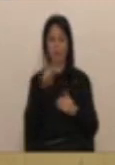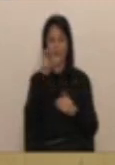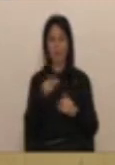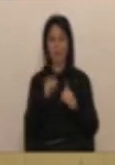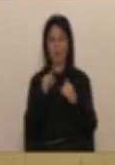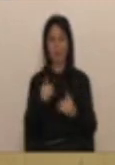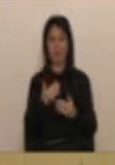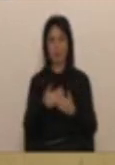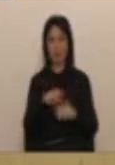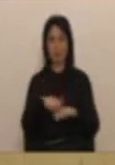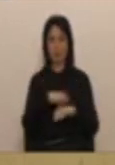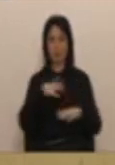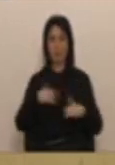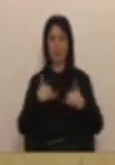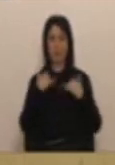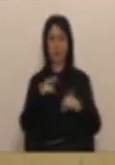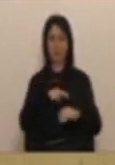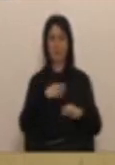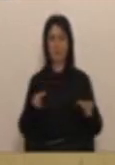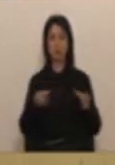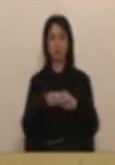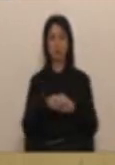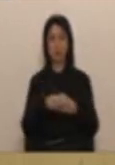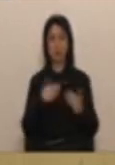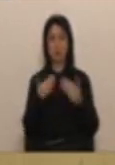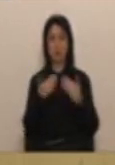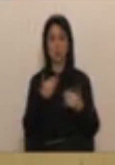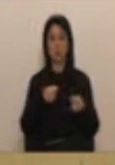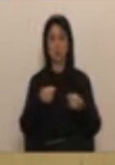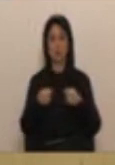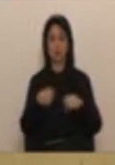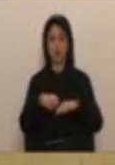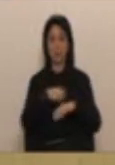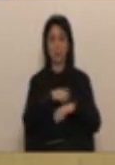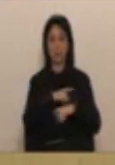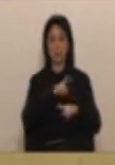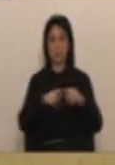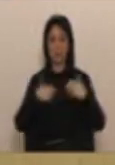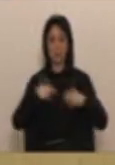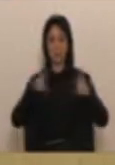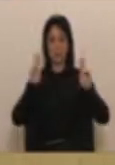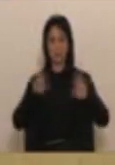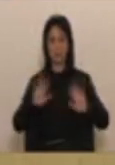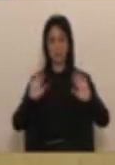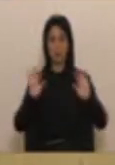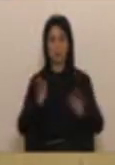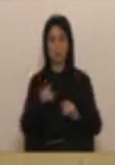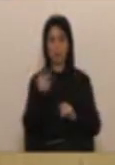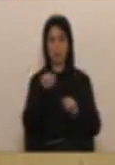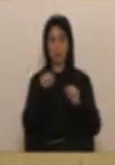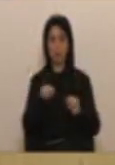ამორჩევლისადმი. Პარტია საქართველოსთვის საპარლამენტო ჯგუფი მოუწოდებთ მართველ პარტიას დაჩქარებული წესით მოხდეს